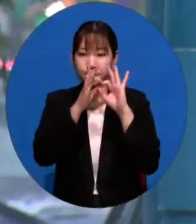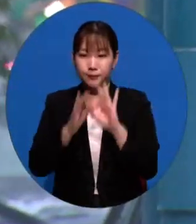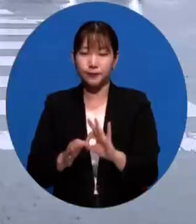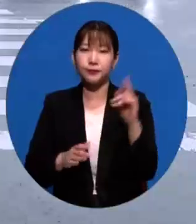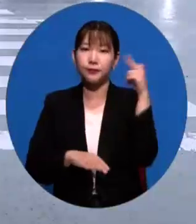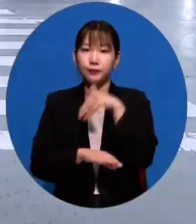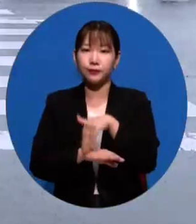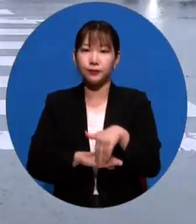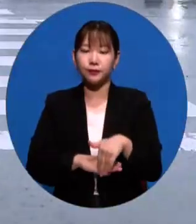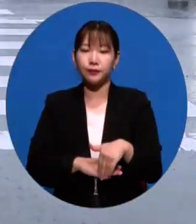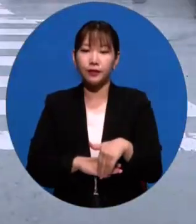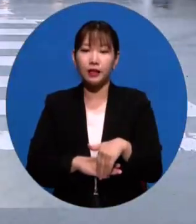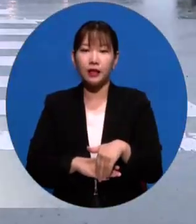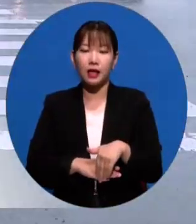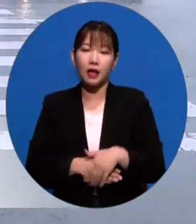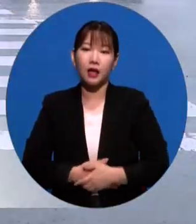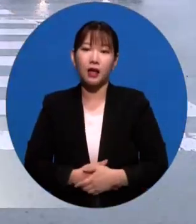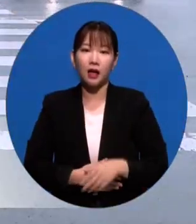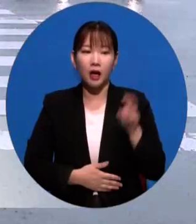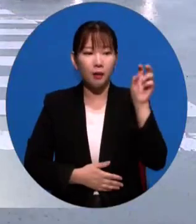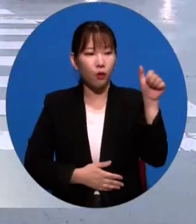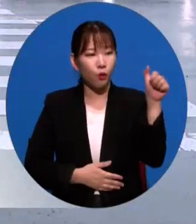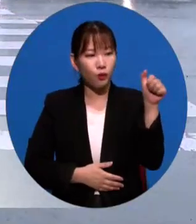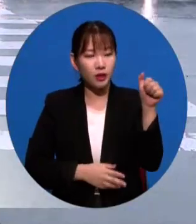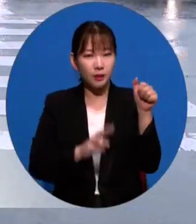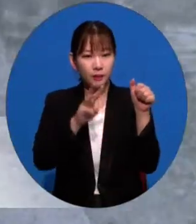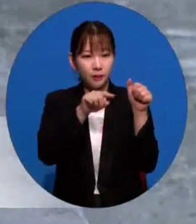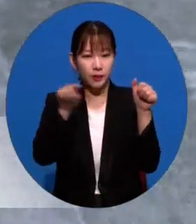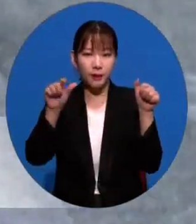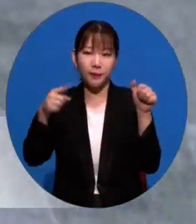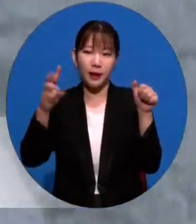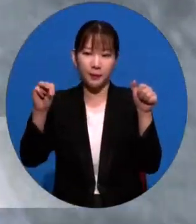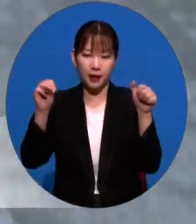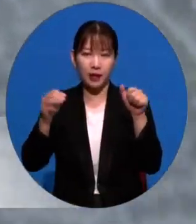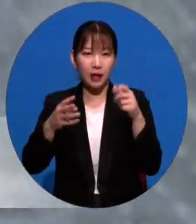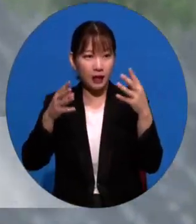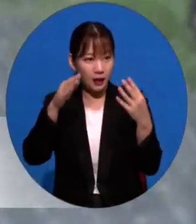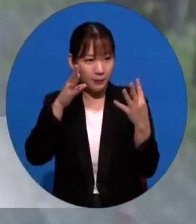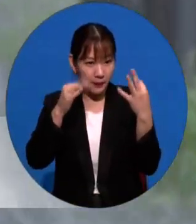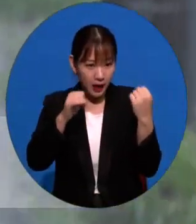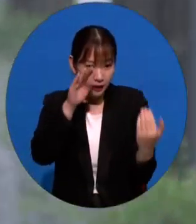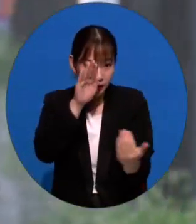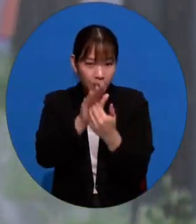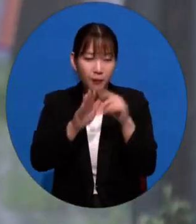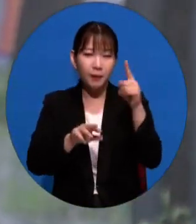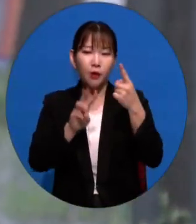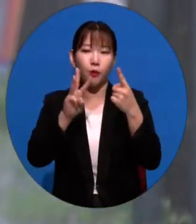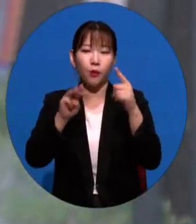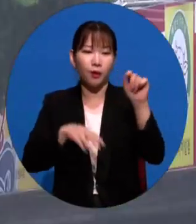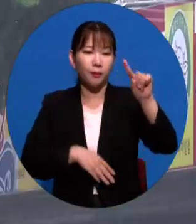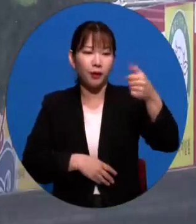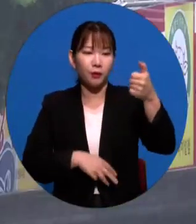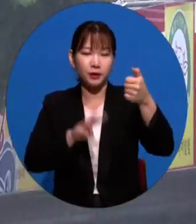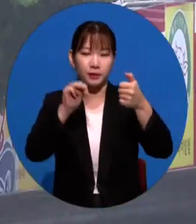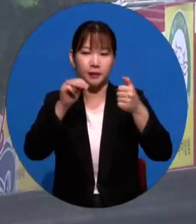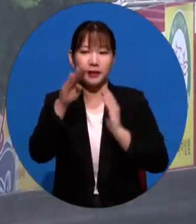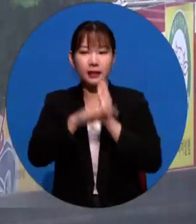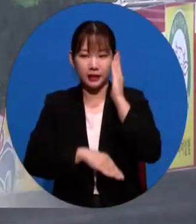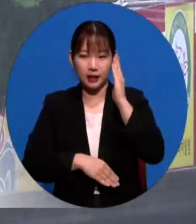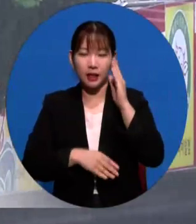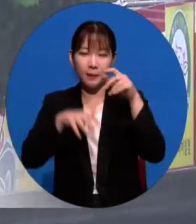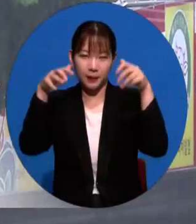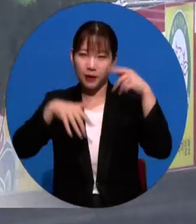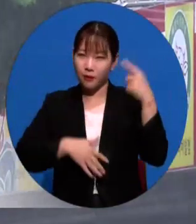계속되겠습니다. 예상 강수량은 50에서 100mm로 많은 곳은 150mm 이상입니다. 비가